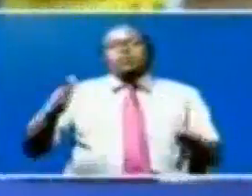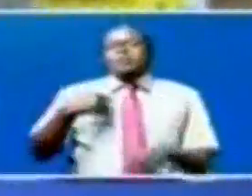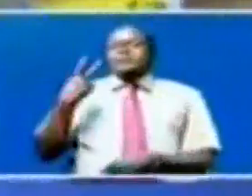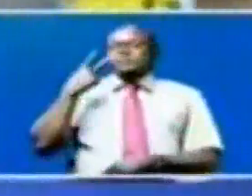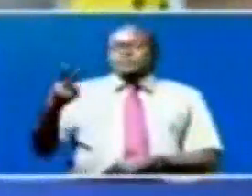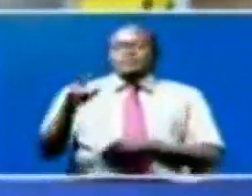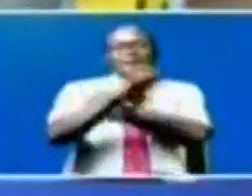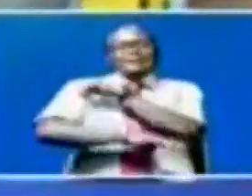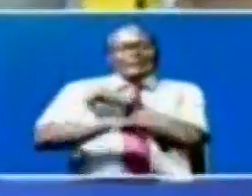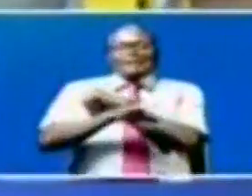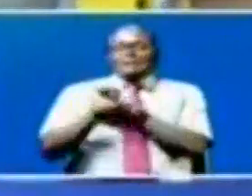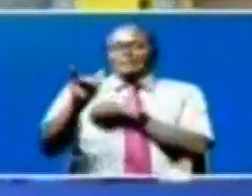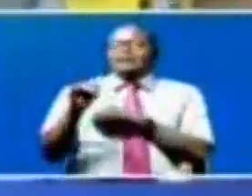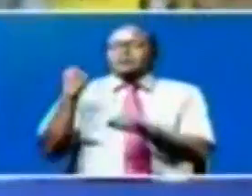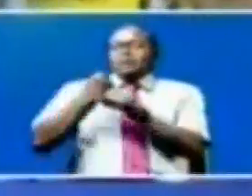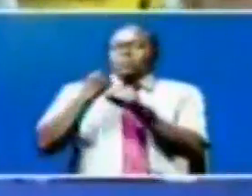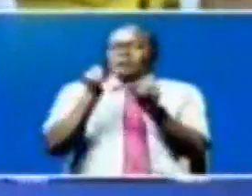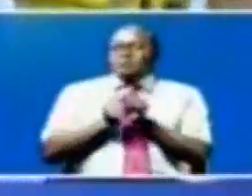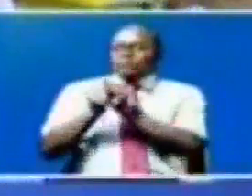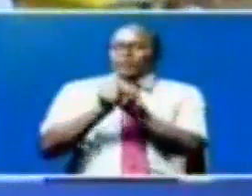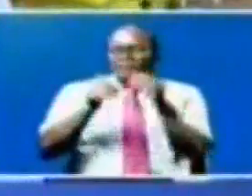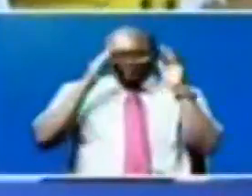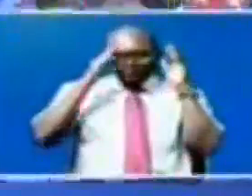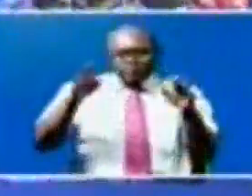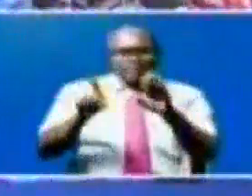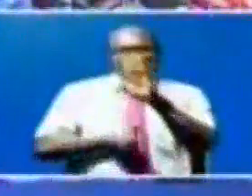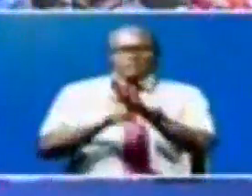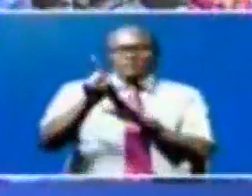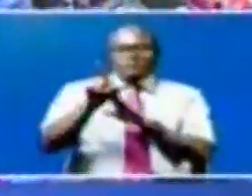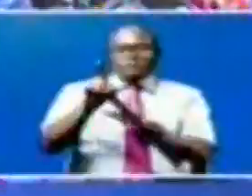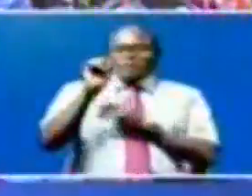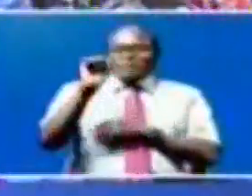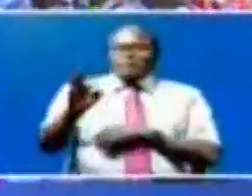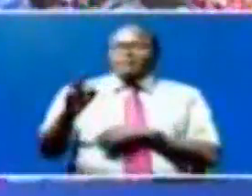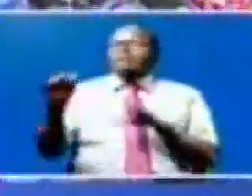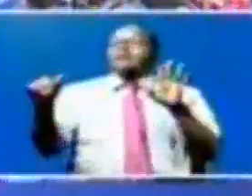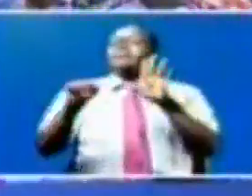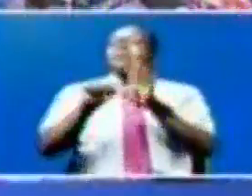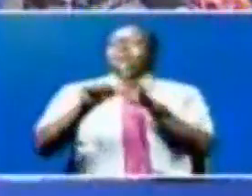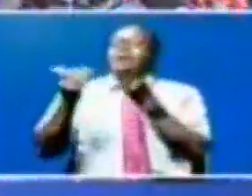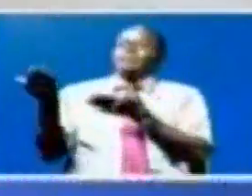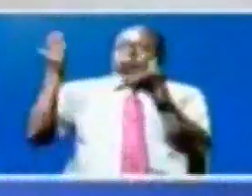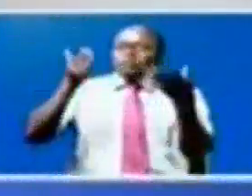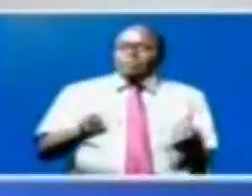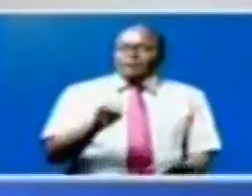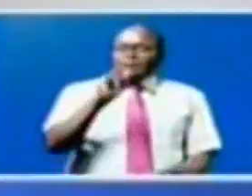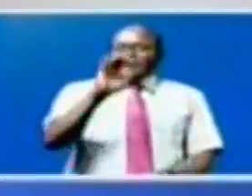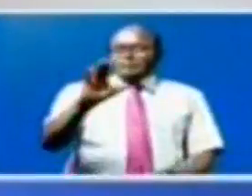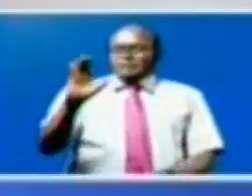nchi ambayo imeungana ikizingatia mambo ya maendeleo. Kama kuna shetani ambayo ataleta hiyo maneno ya